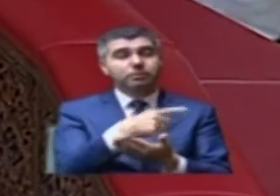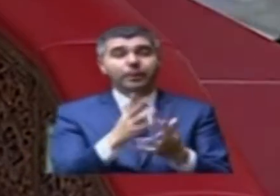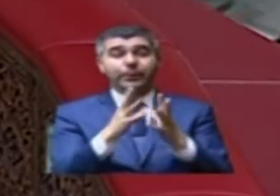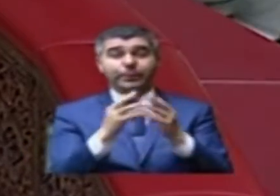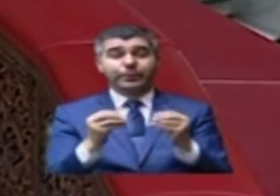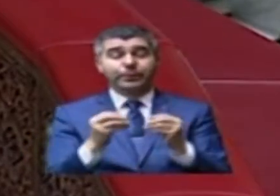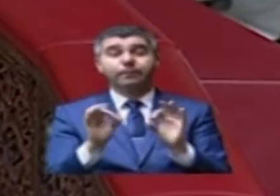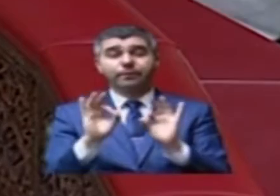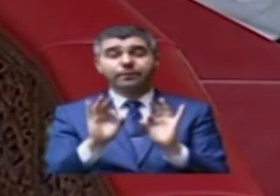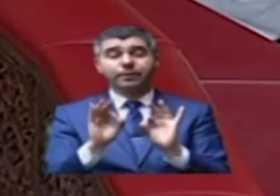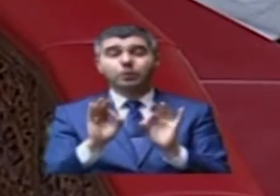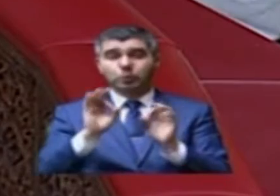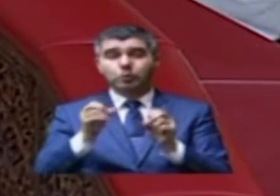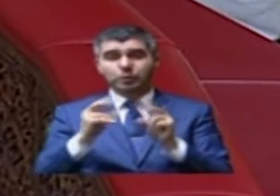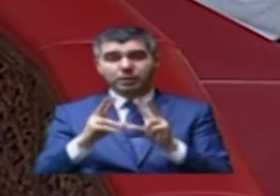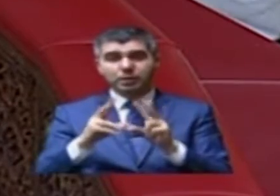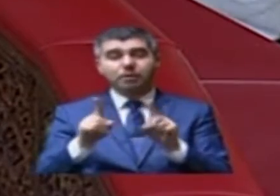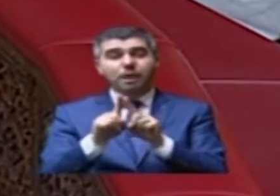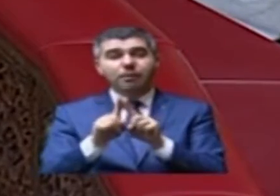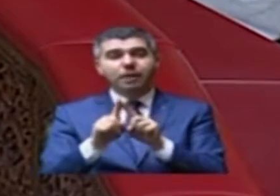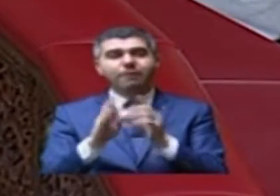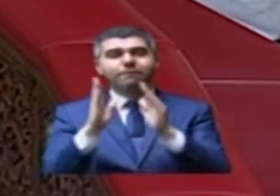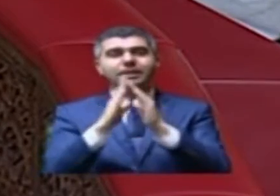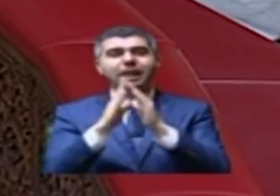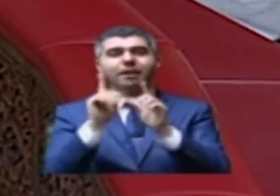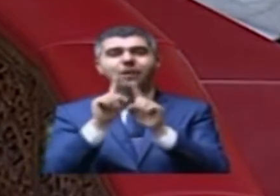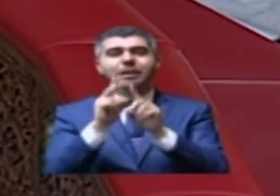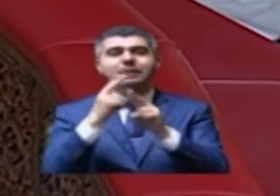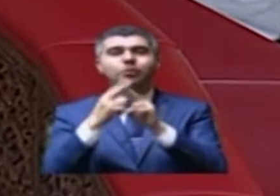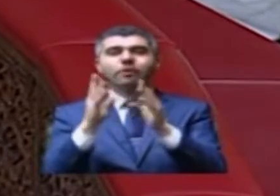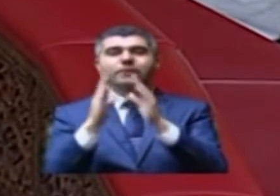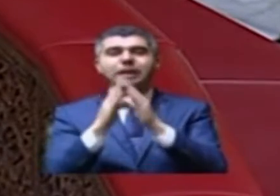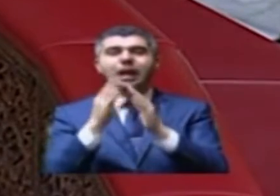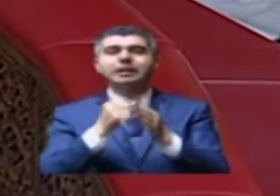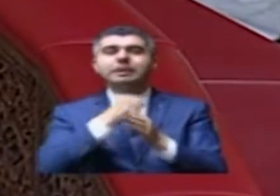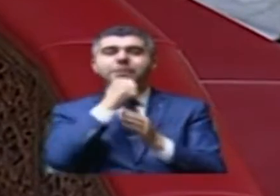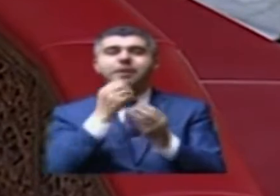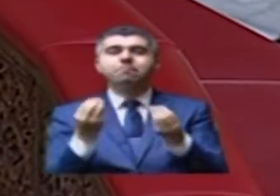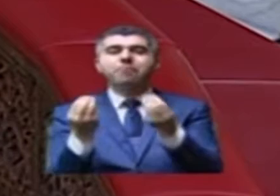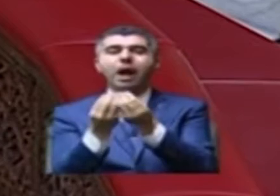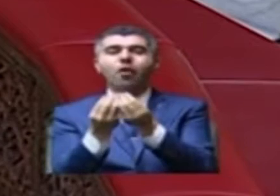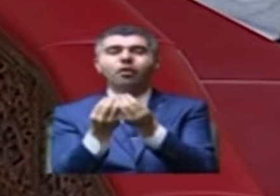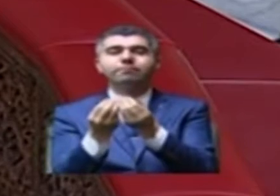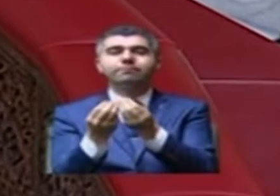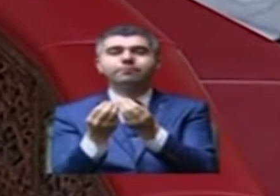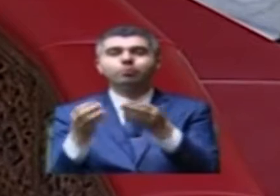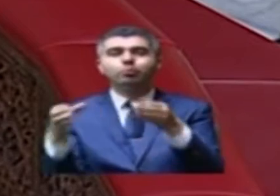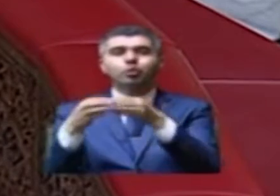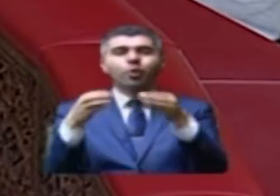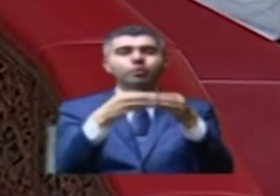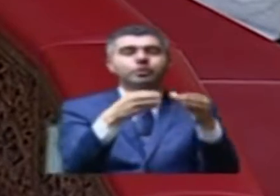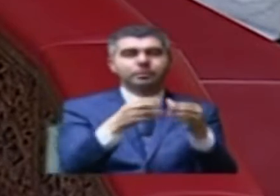فاهتممنا بمؤسسات الرعاية الاجتماعية. اليوم كاين شيء جديد في هذا الباب. أولا نسخنا